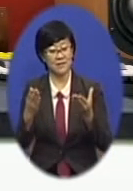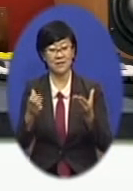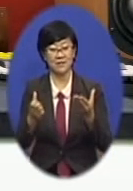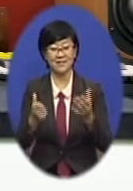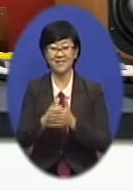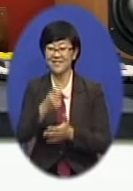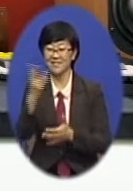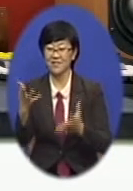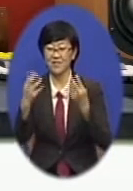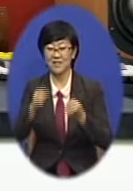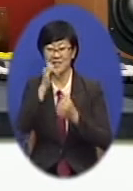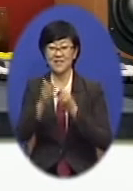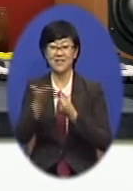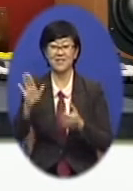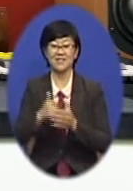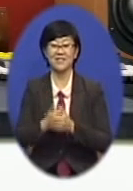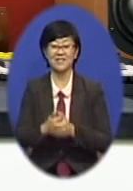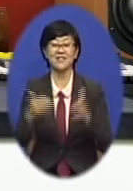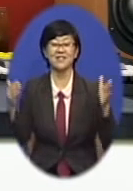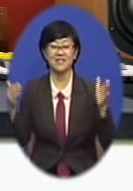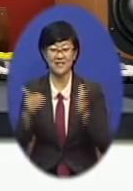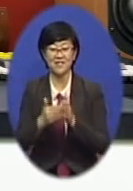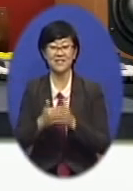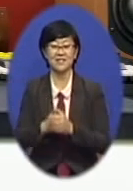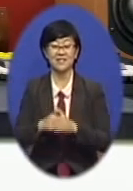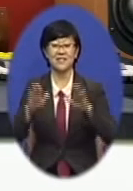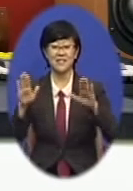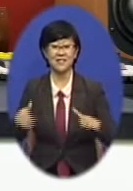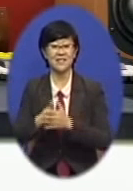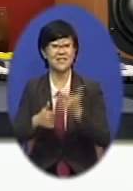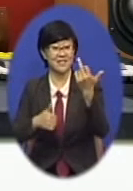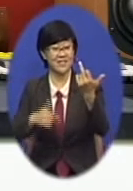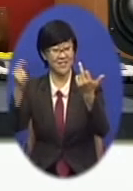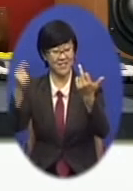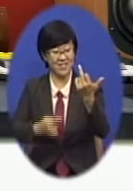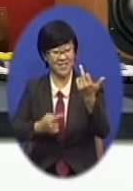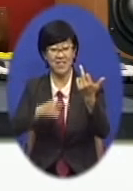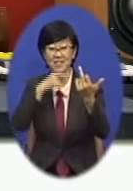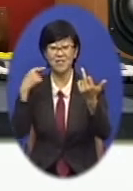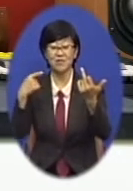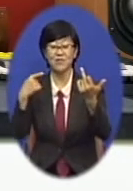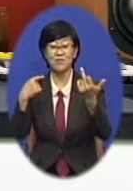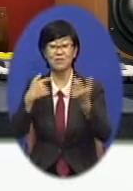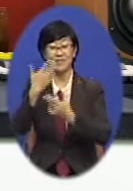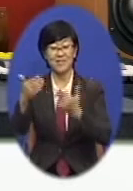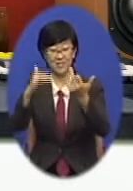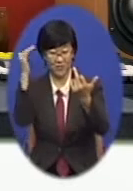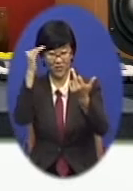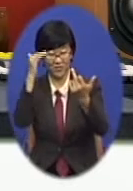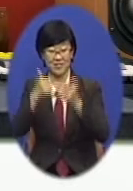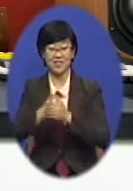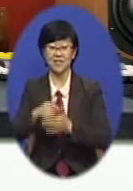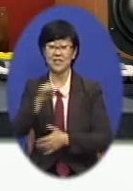많이 있었거든요. 그렇죠. 네, 이제 다 끝났고 이제 단풍 구경만 하시면 돼요. 네, 아, 문경의 네. 단풍이